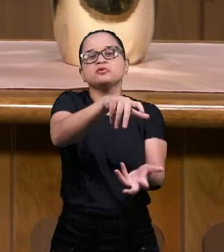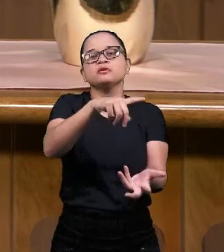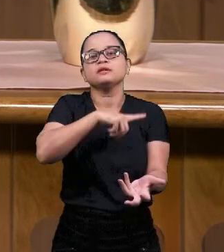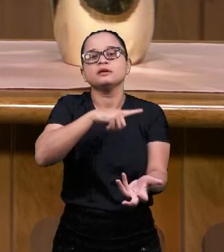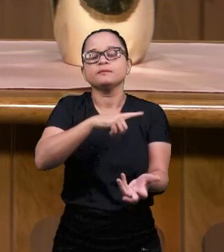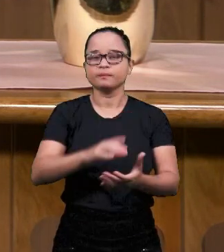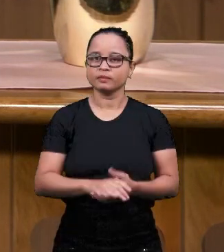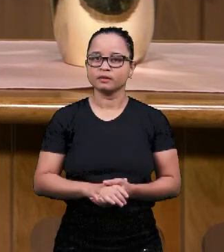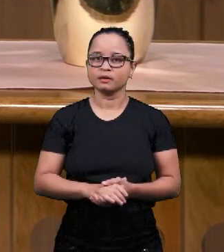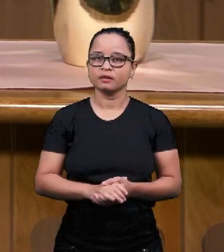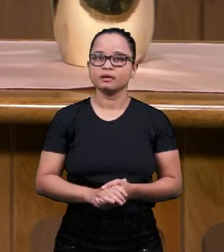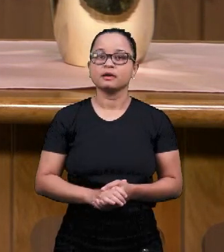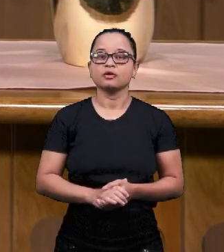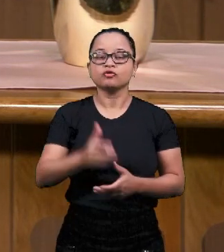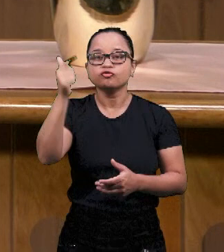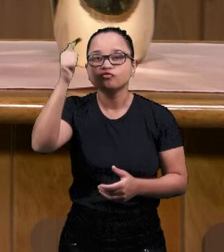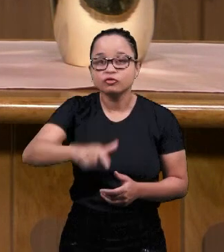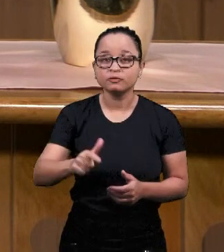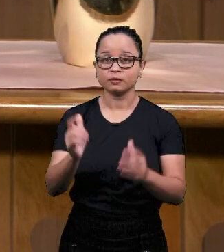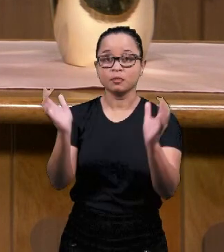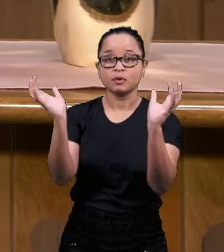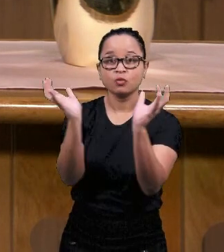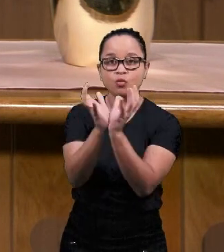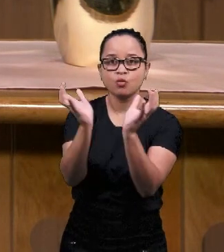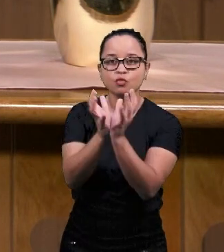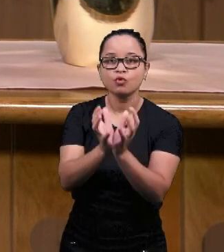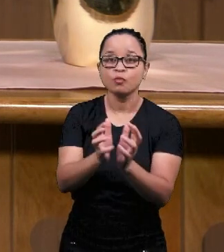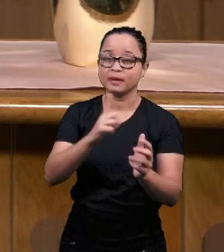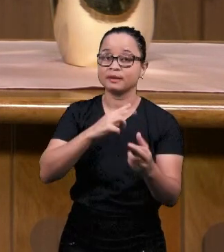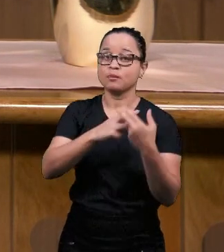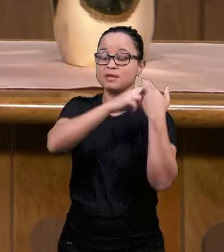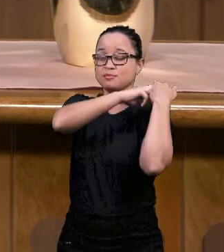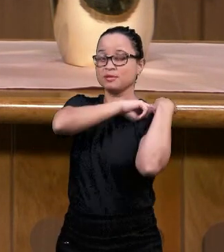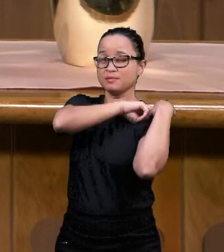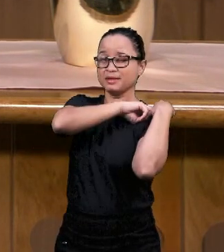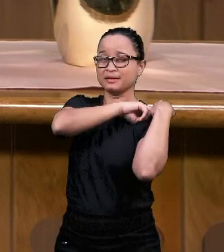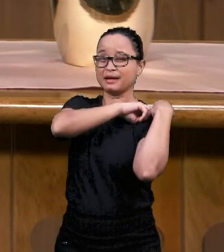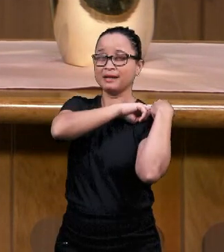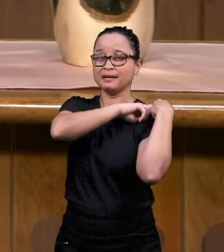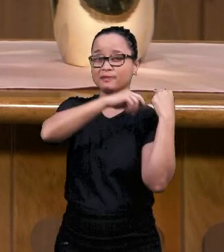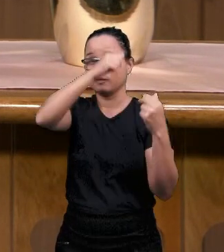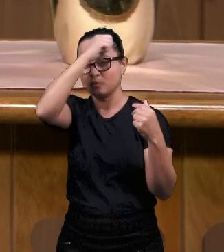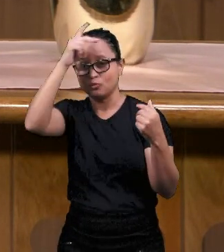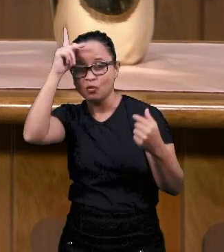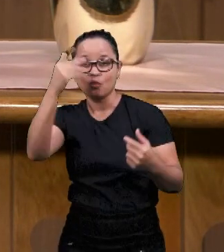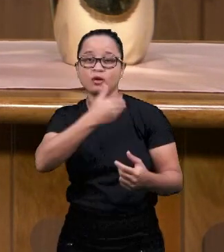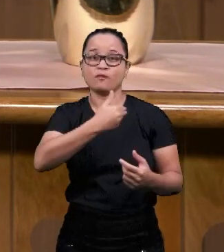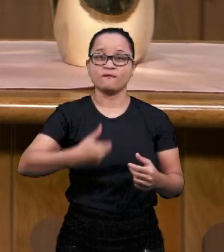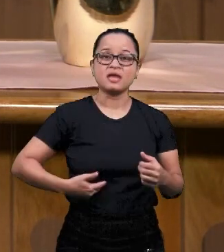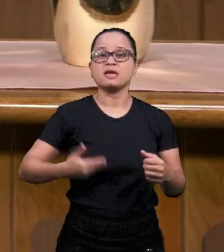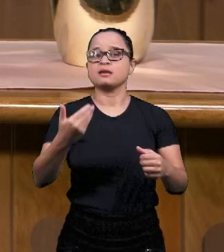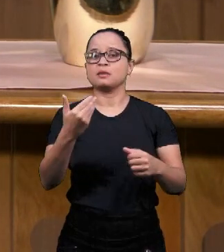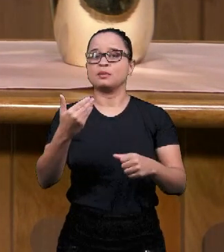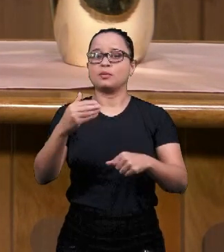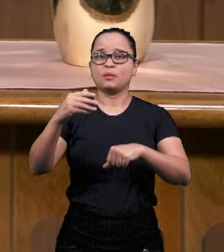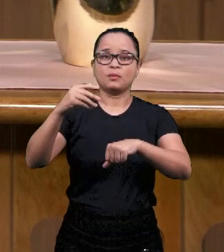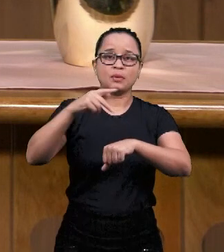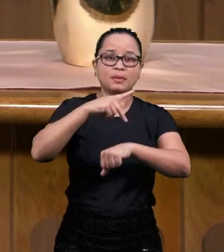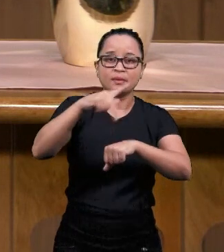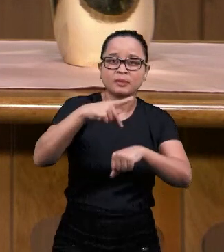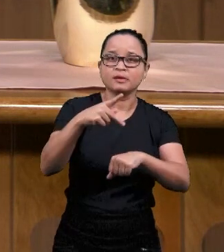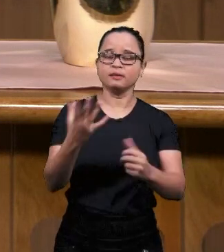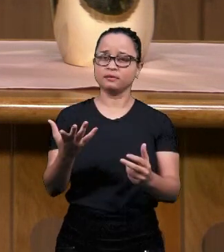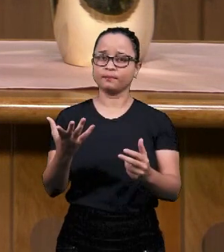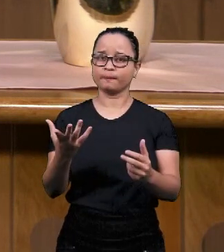мира, важных вещей для этого мира. Мы говорим сегодня для людей, кто во власти. Вам